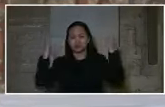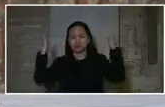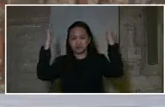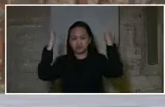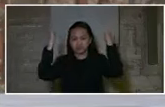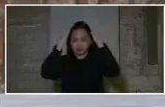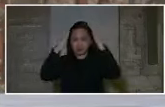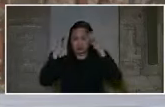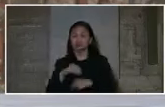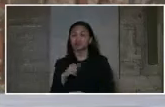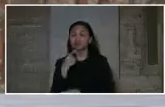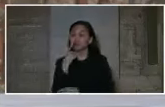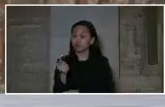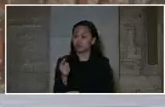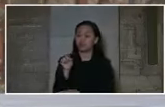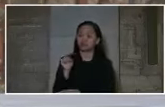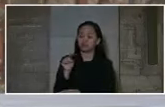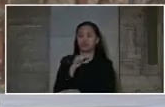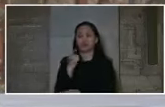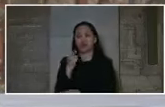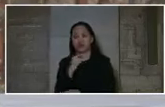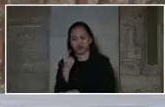iyo ng obispo, Father,